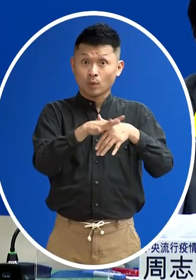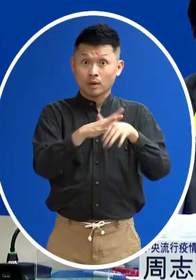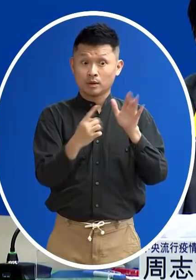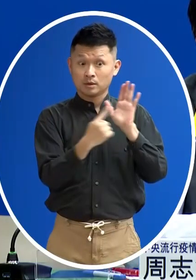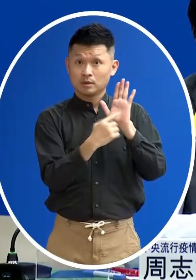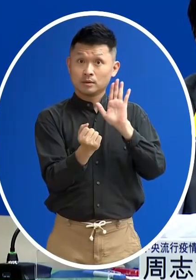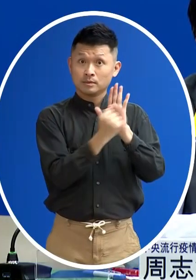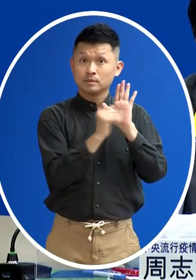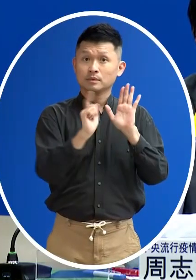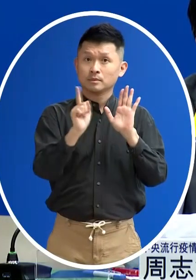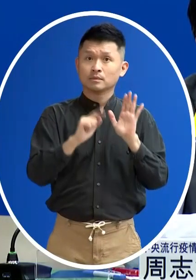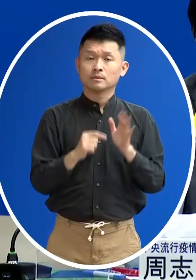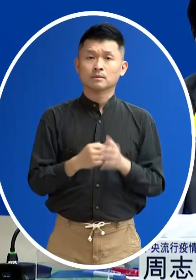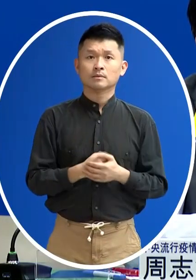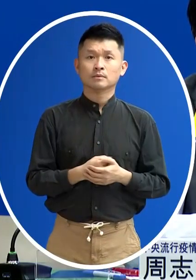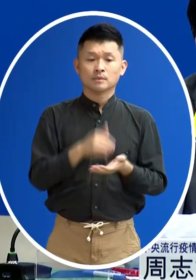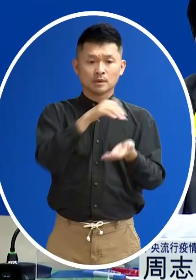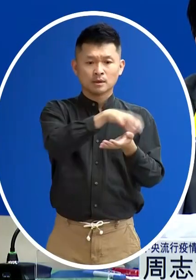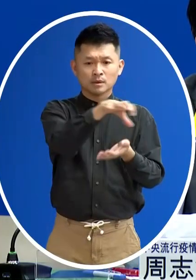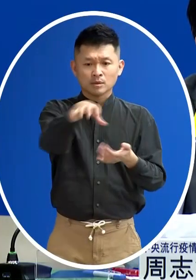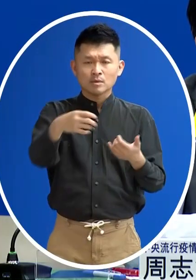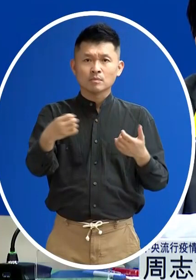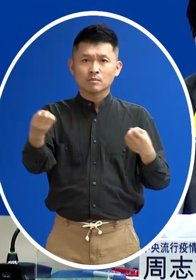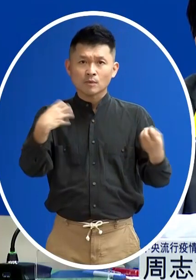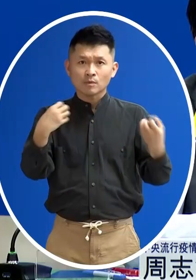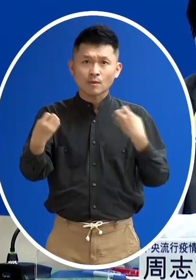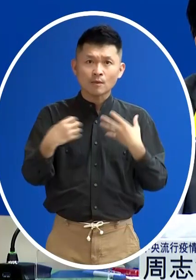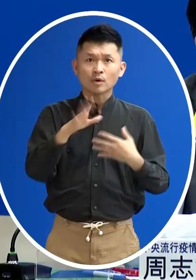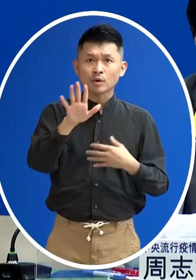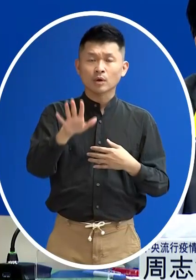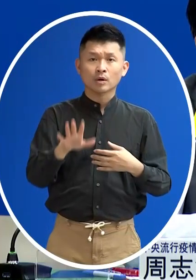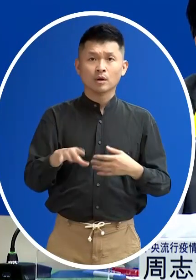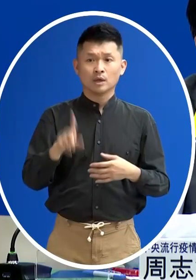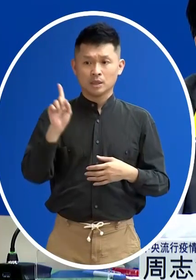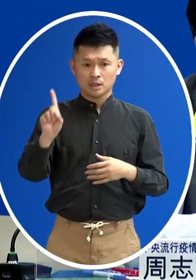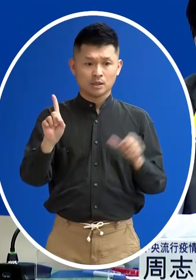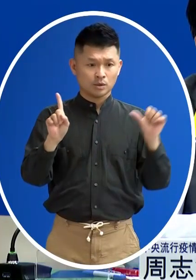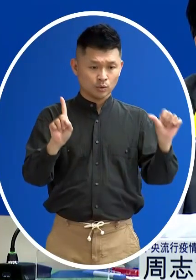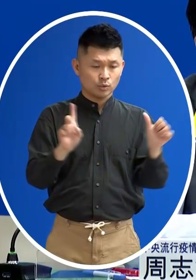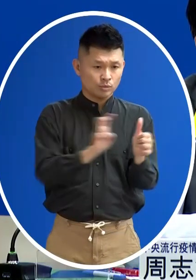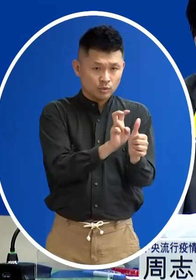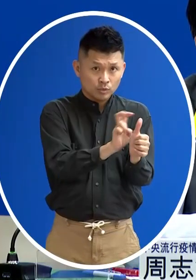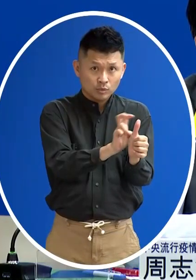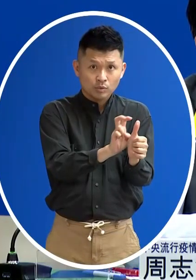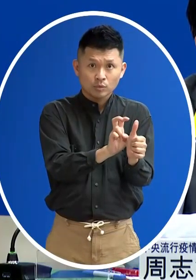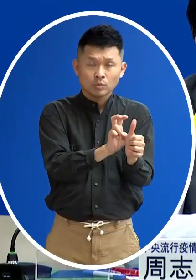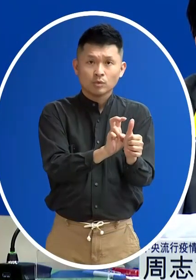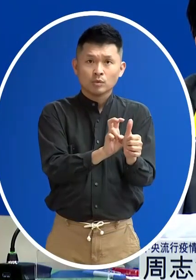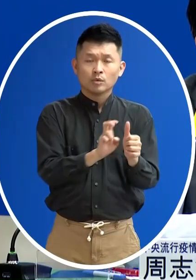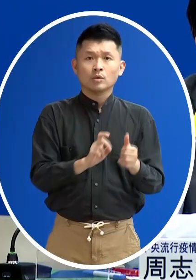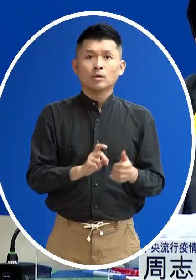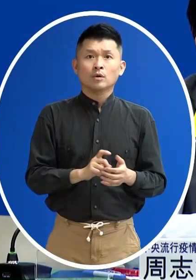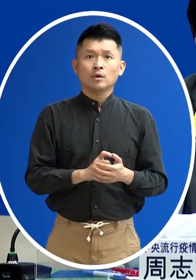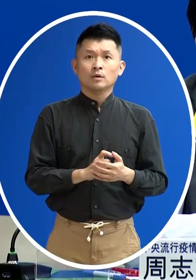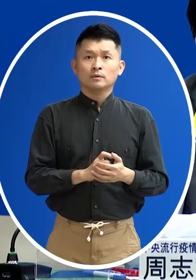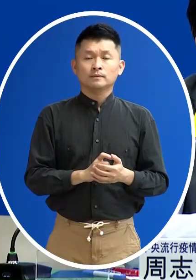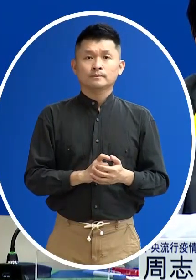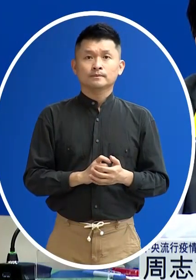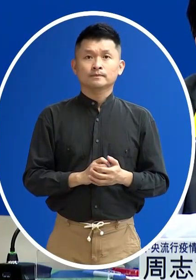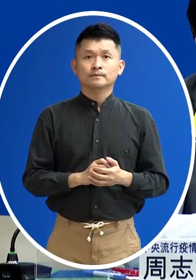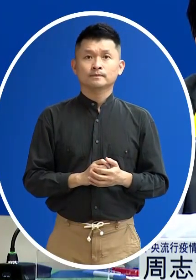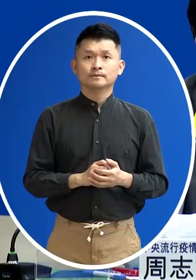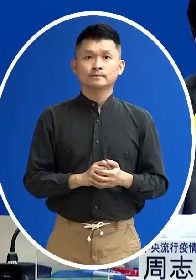说，因为我们有接到一些医院的反应，就是说这个在1:5的这个互病比上面是很就是等于说